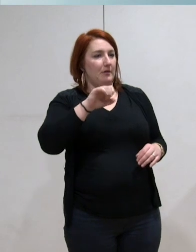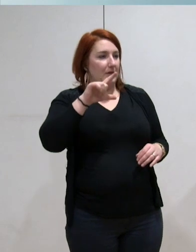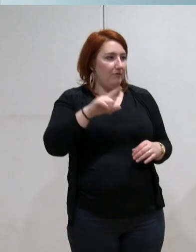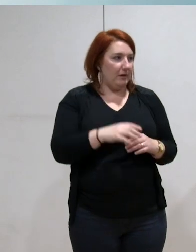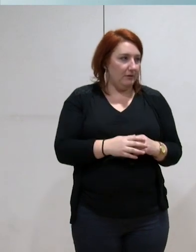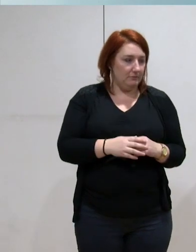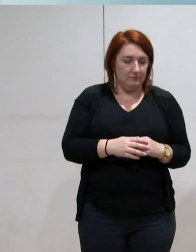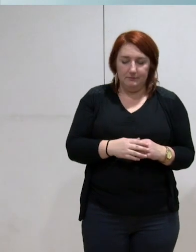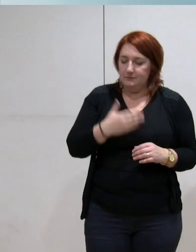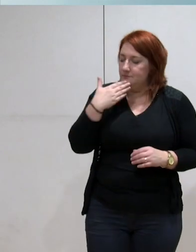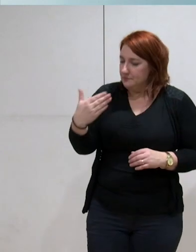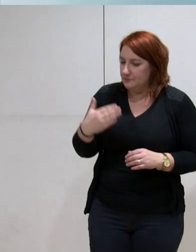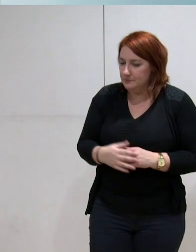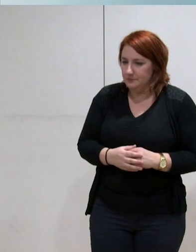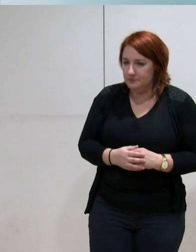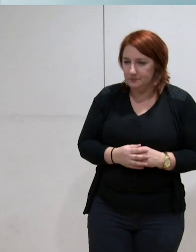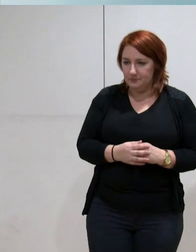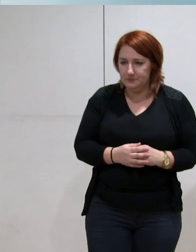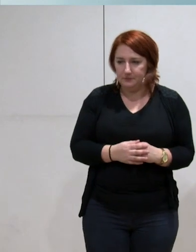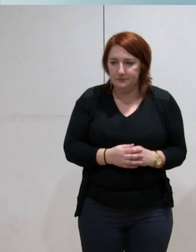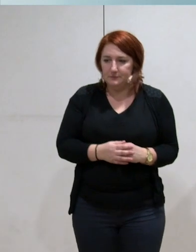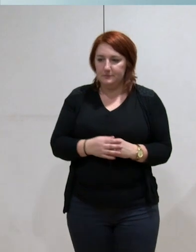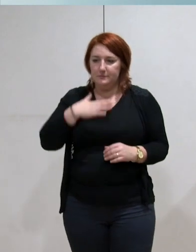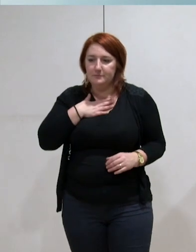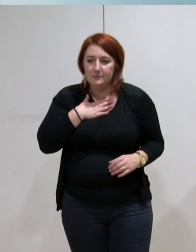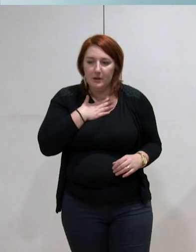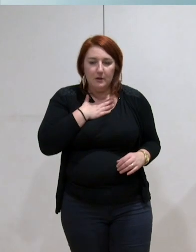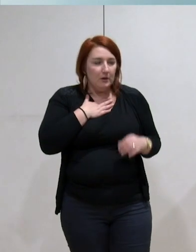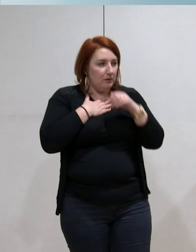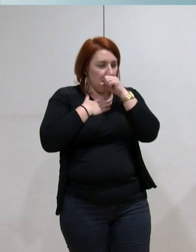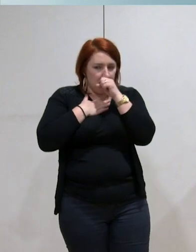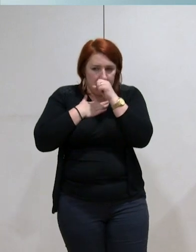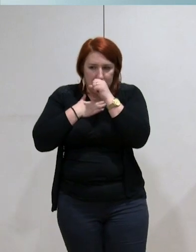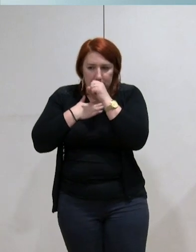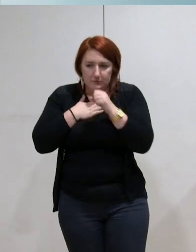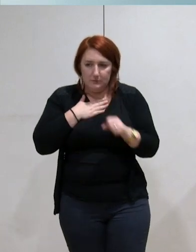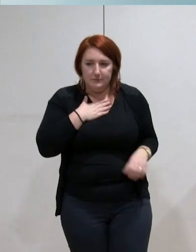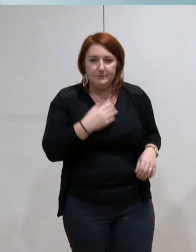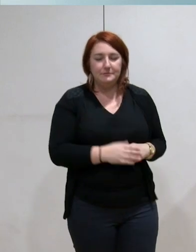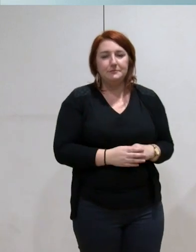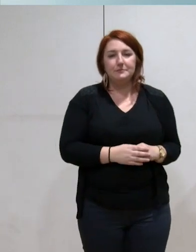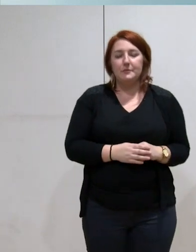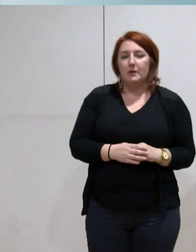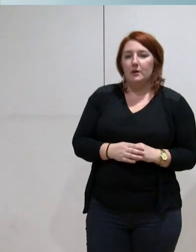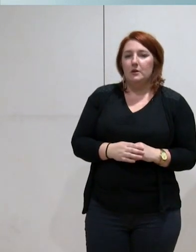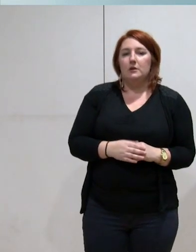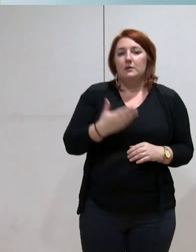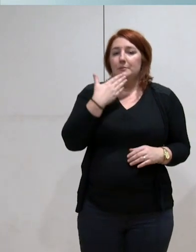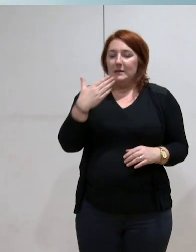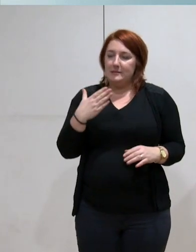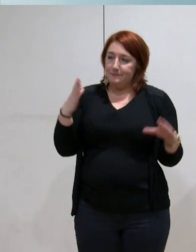Tavel merci je voudrais d'abord replacer l'acquisition de de ce